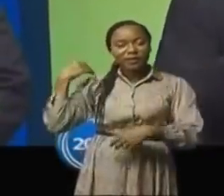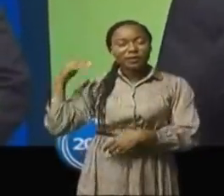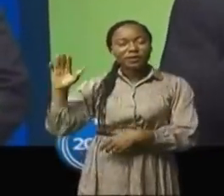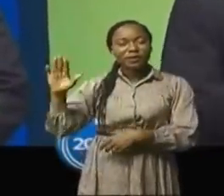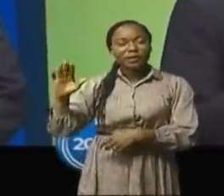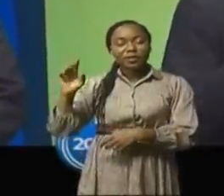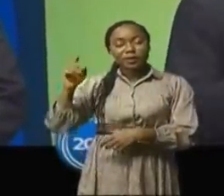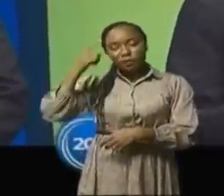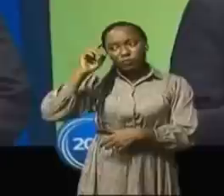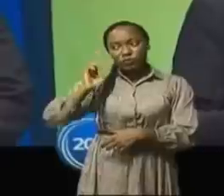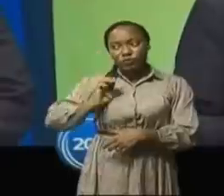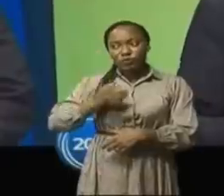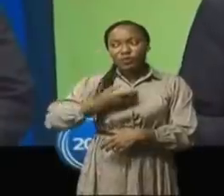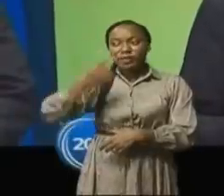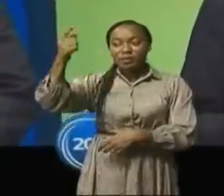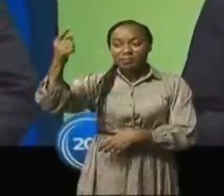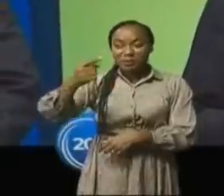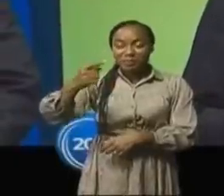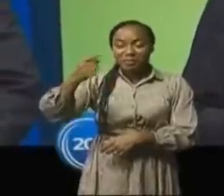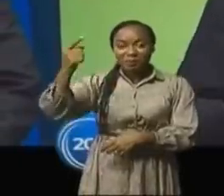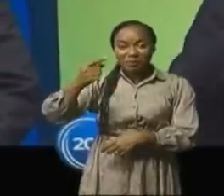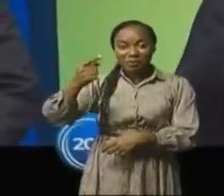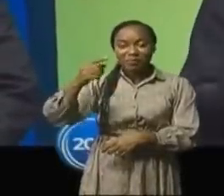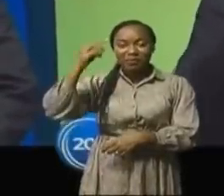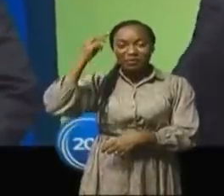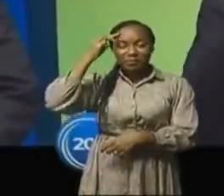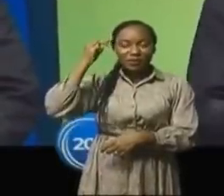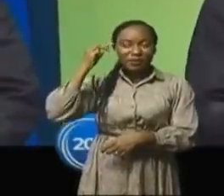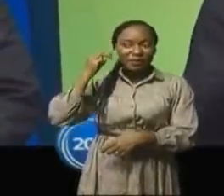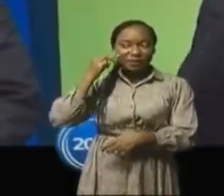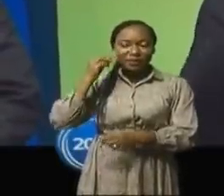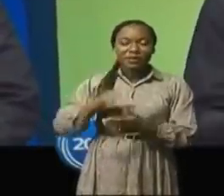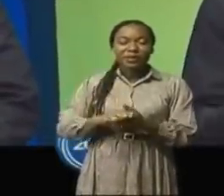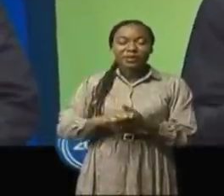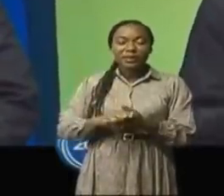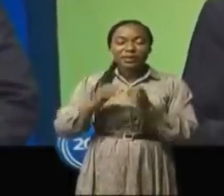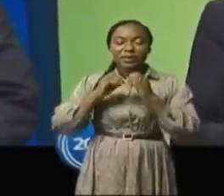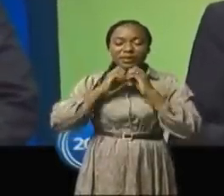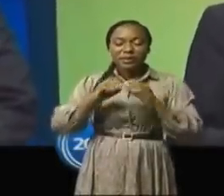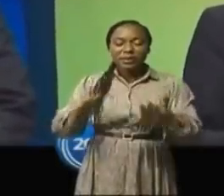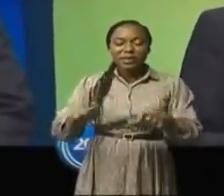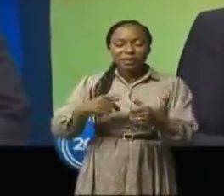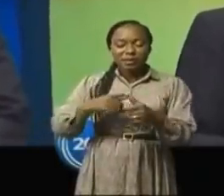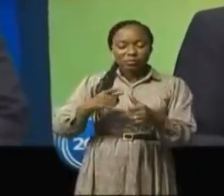pour notre premier ministre, sans que d'abord la famille